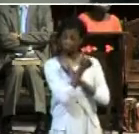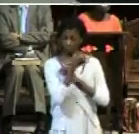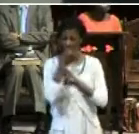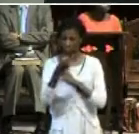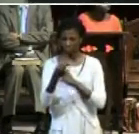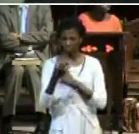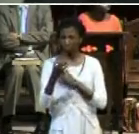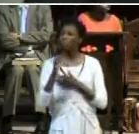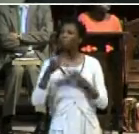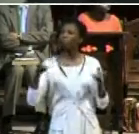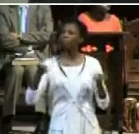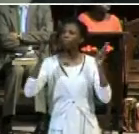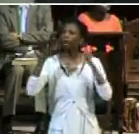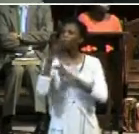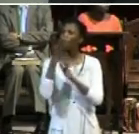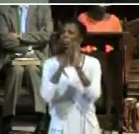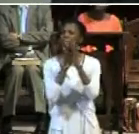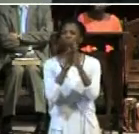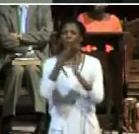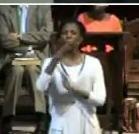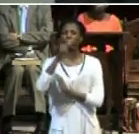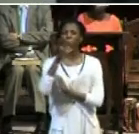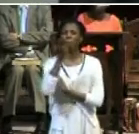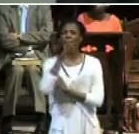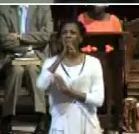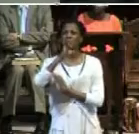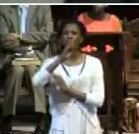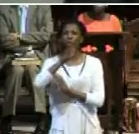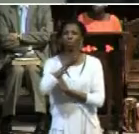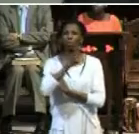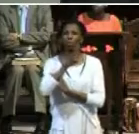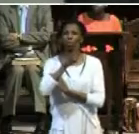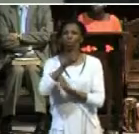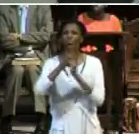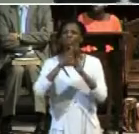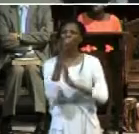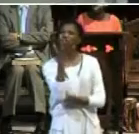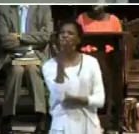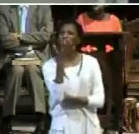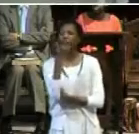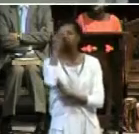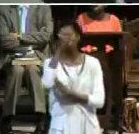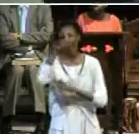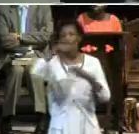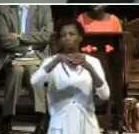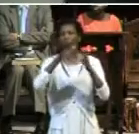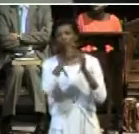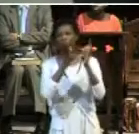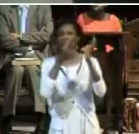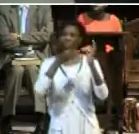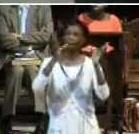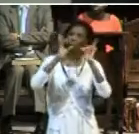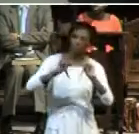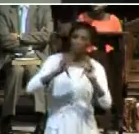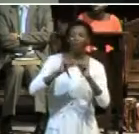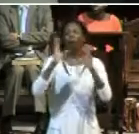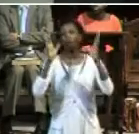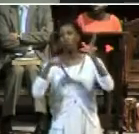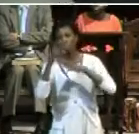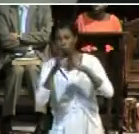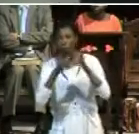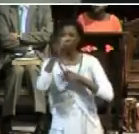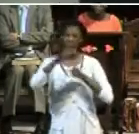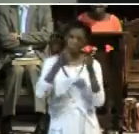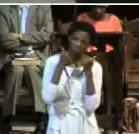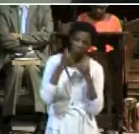le sermon sur la montagne. Matthieu, chapitre 5, immédiatement après, vous savez, le sermon sur la montagne. Heureux ceux qui, heureux les pauvres en esprit, heureux ceux qui